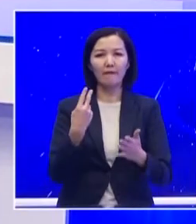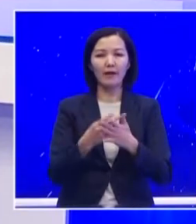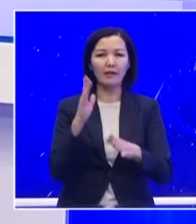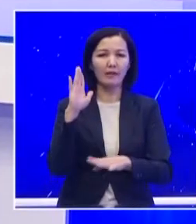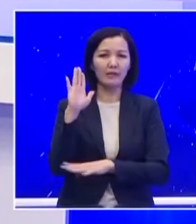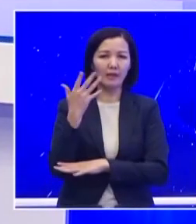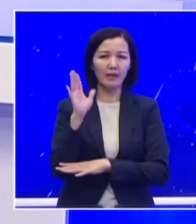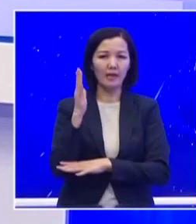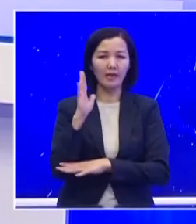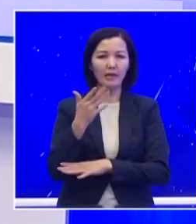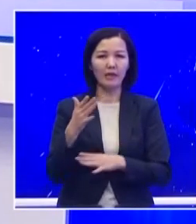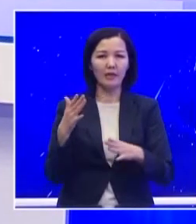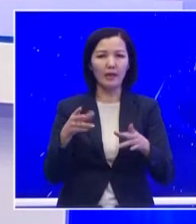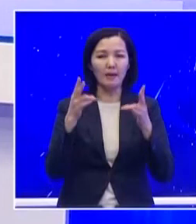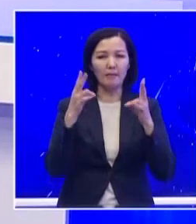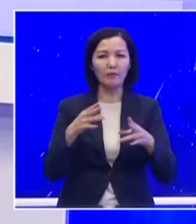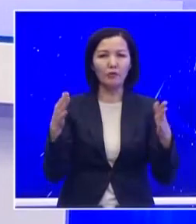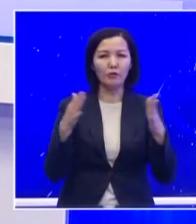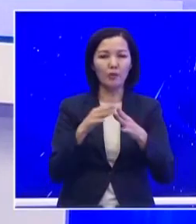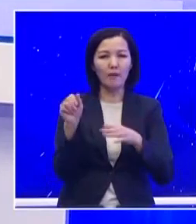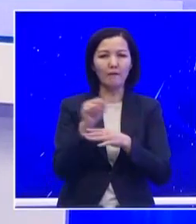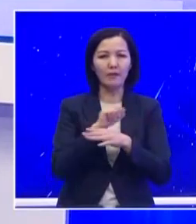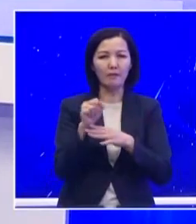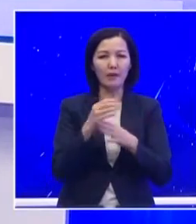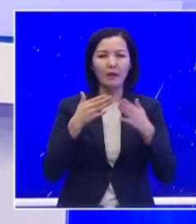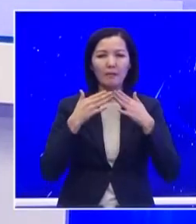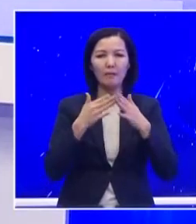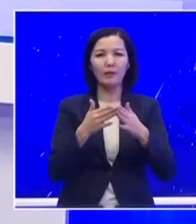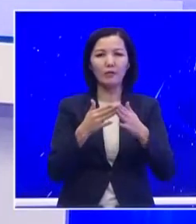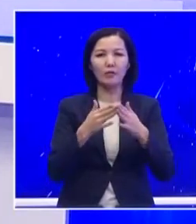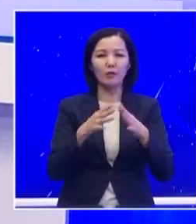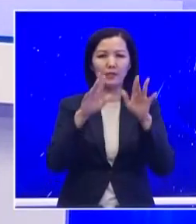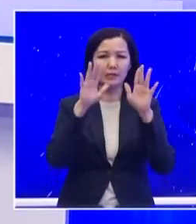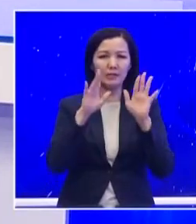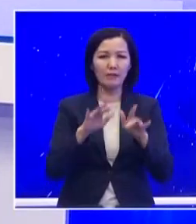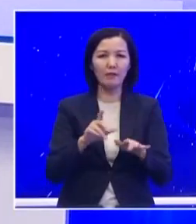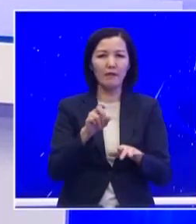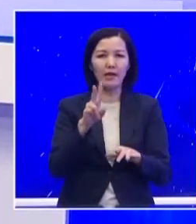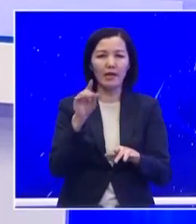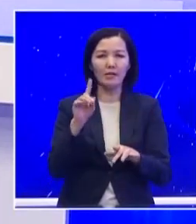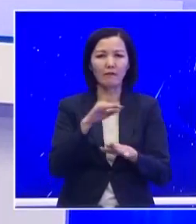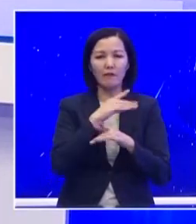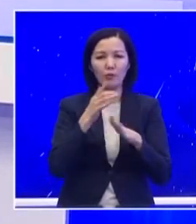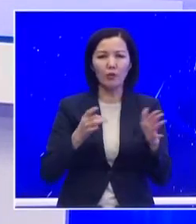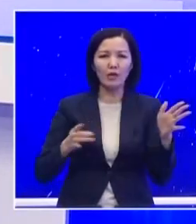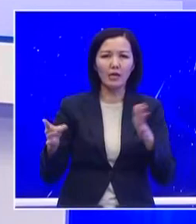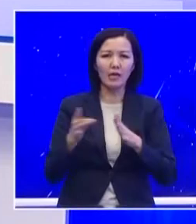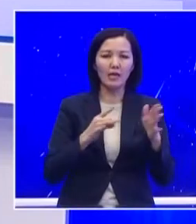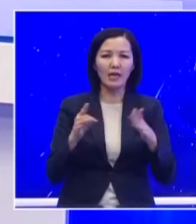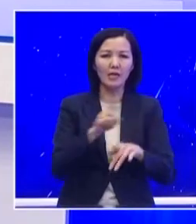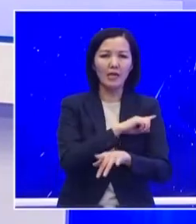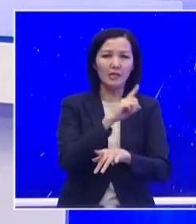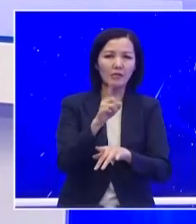Поваленные деревья, поврежденные дома и автомобили. Португалия оказалась под ударом зимнего шторма Эльза. Во многих районах материковой части